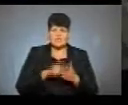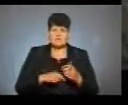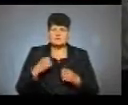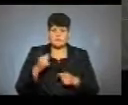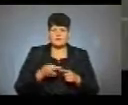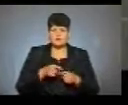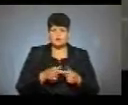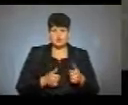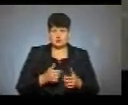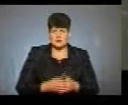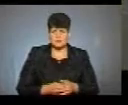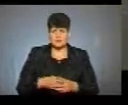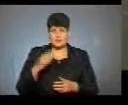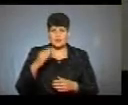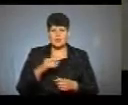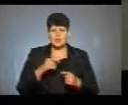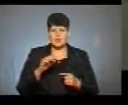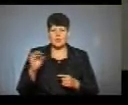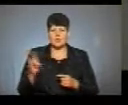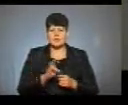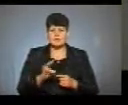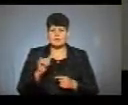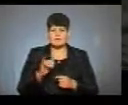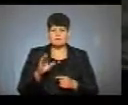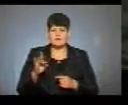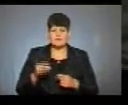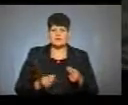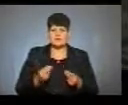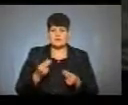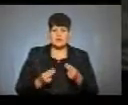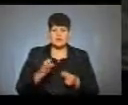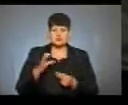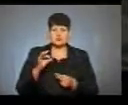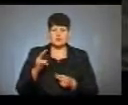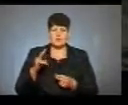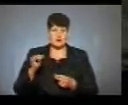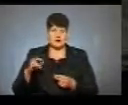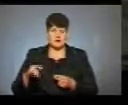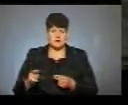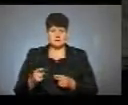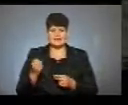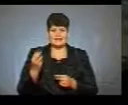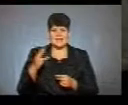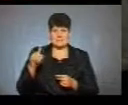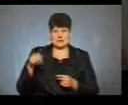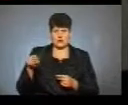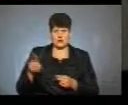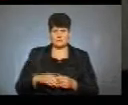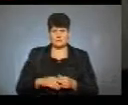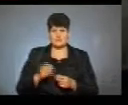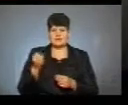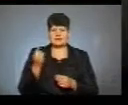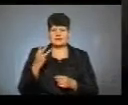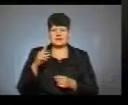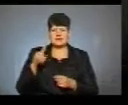цьому турнірі. Отець Іван Венгрин грає за команду Сокальсько-Жовківської єпархії під 13-м номером. 13-й